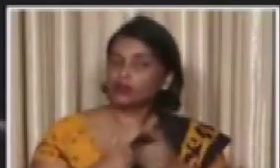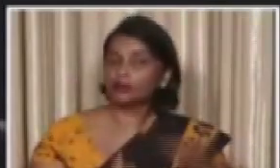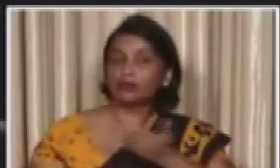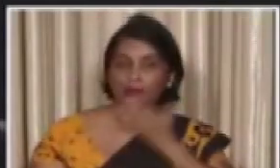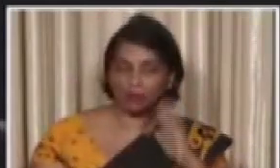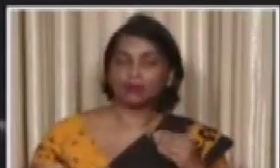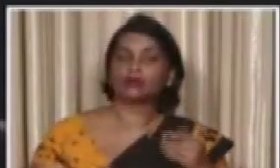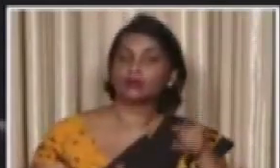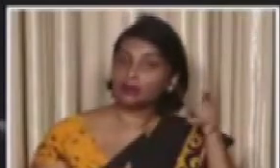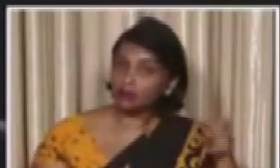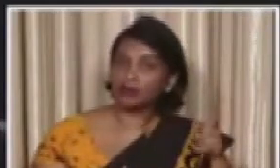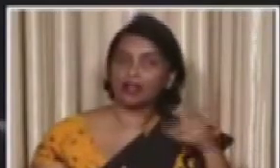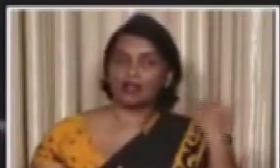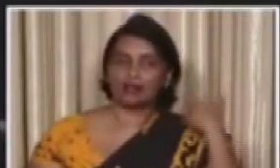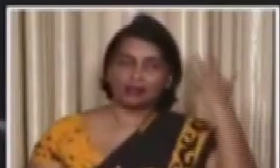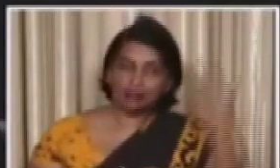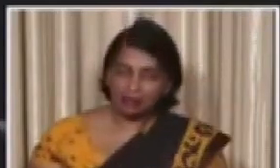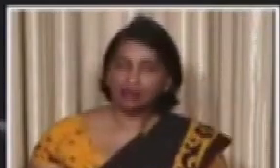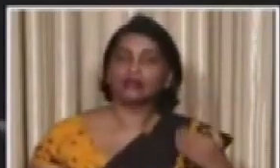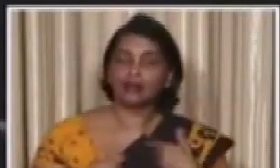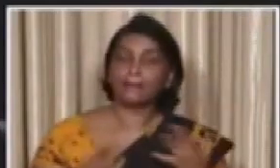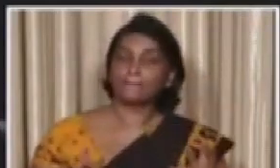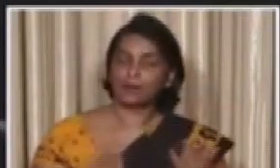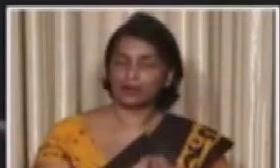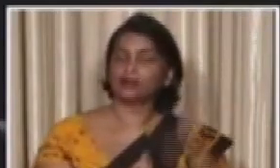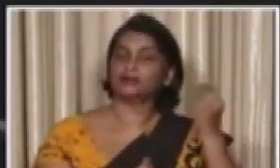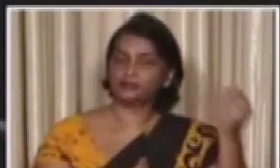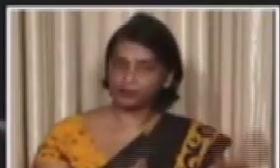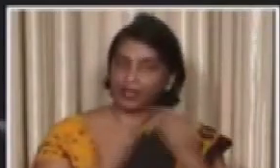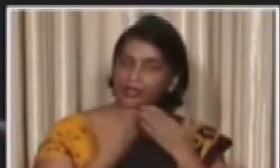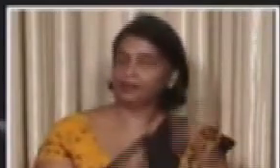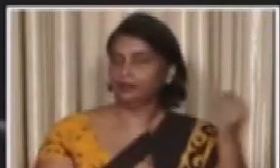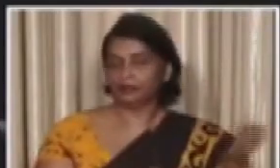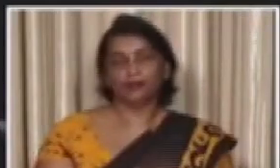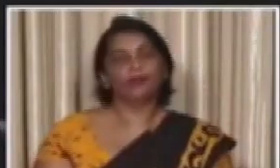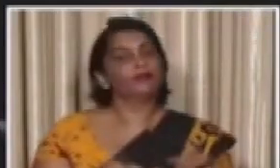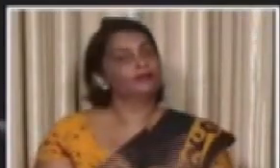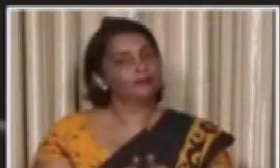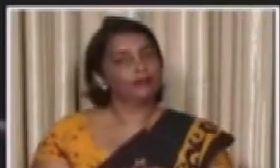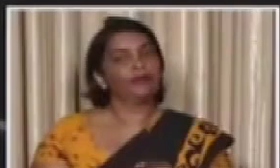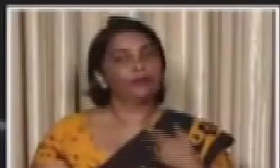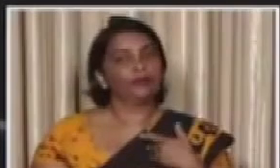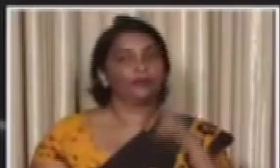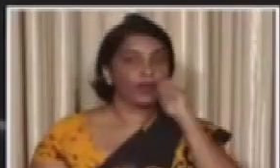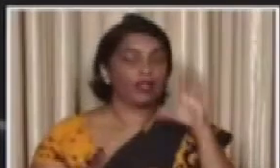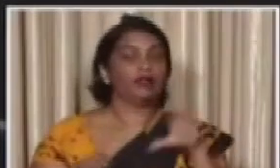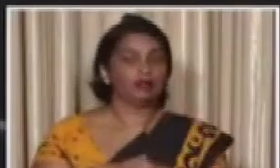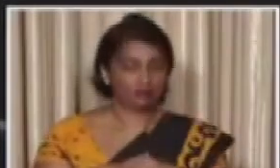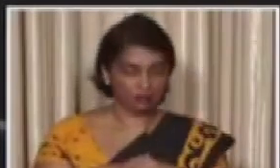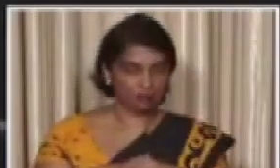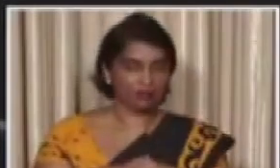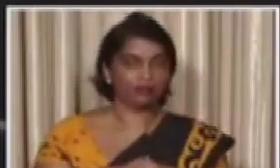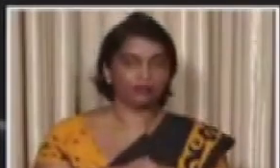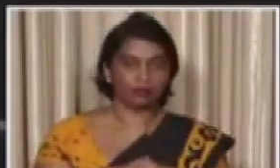ගැන එතුමා ජීවතුන් ගතර රැති වුණත් මගේ පුණ්‍ය අනුමෝදනා ස්තුතිය මම පුඩ කරනවා. ඒ වගේම මගේ දයබර ස්වාමි පුරුෂයා